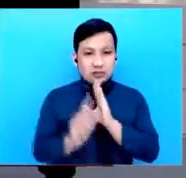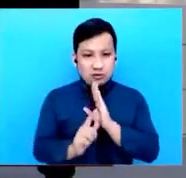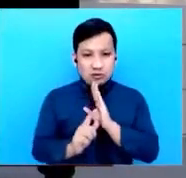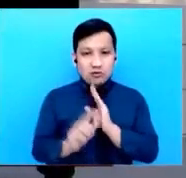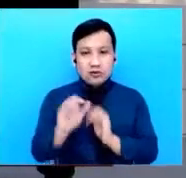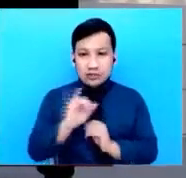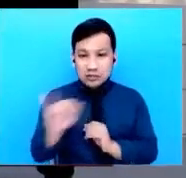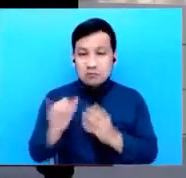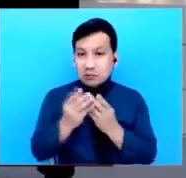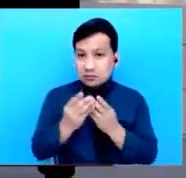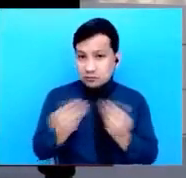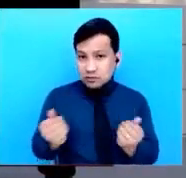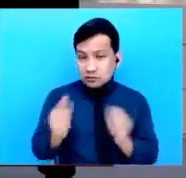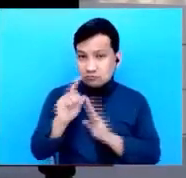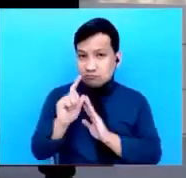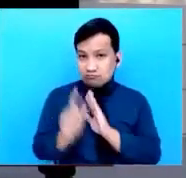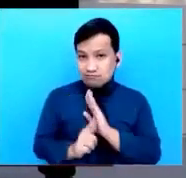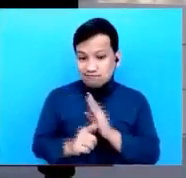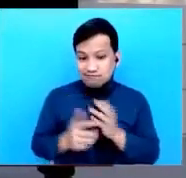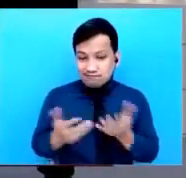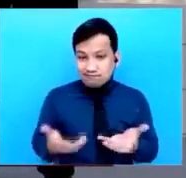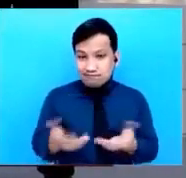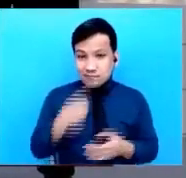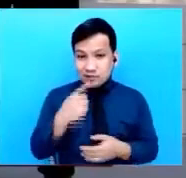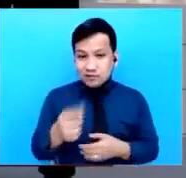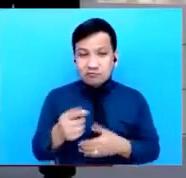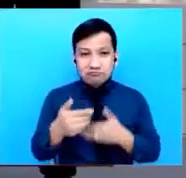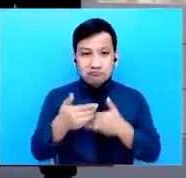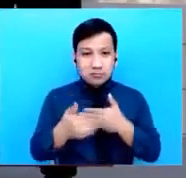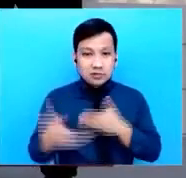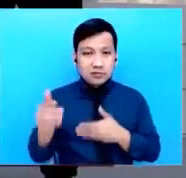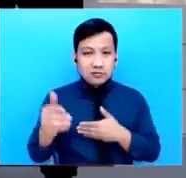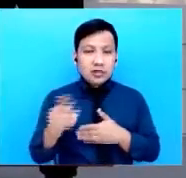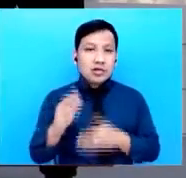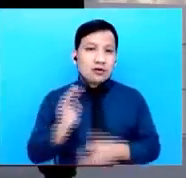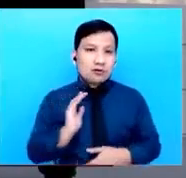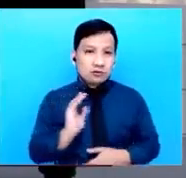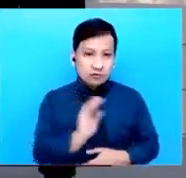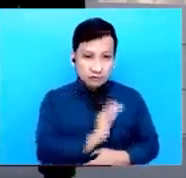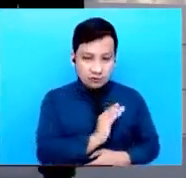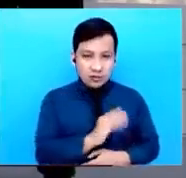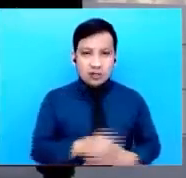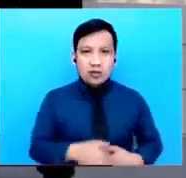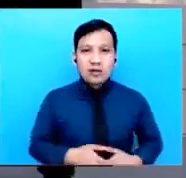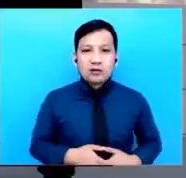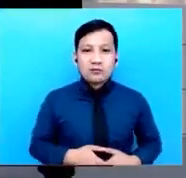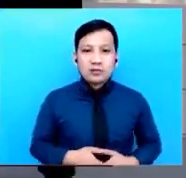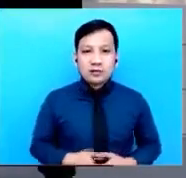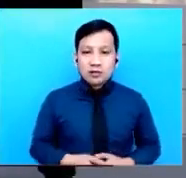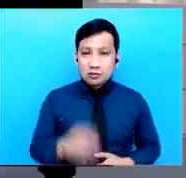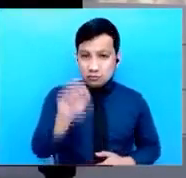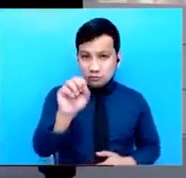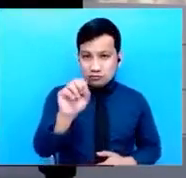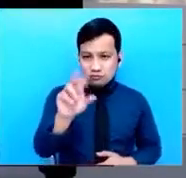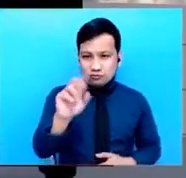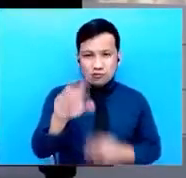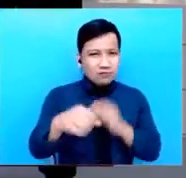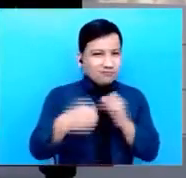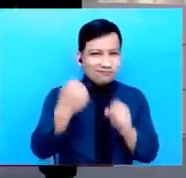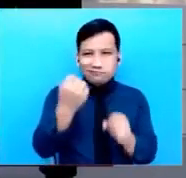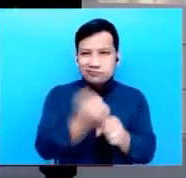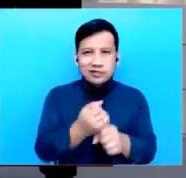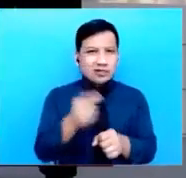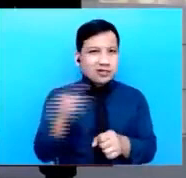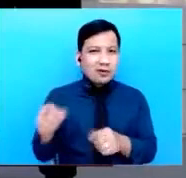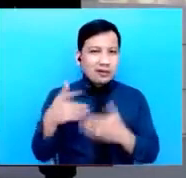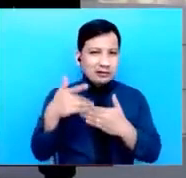ang problema ng batas, well, kailangan nating idaan sa Kongreso. Pero 12 taon ng problema yung